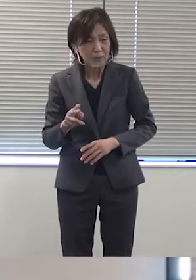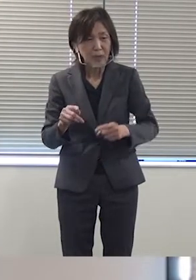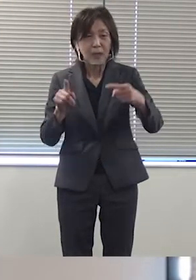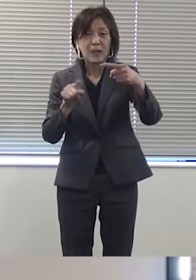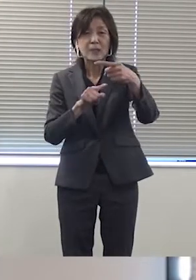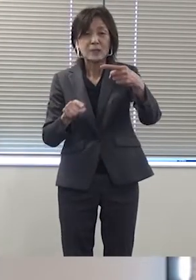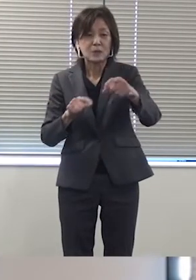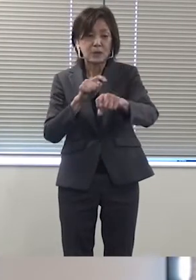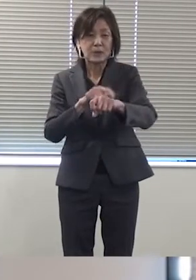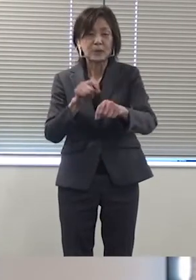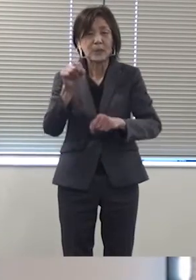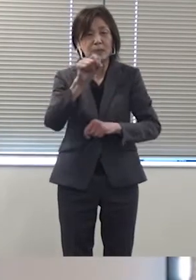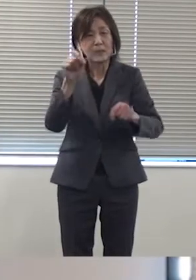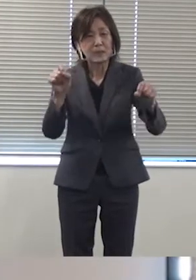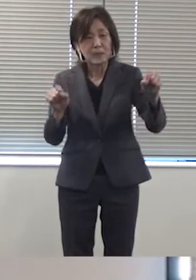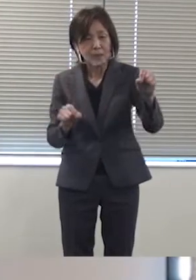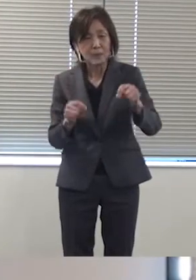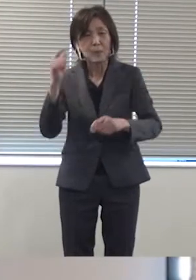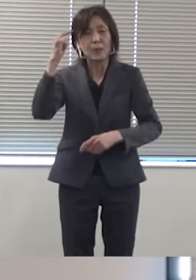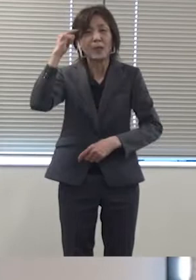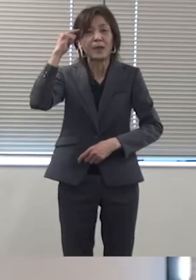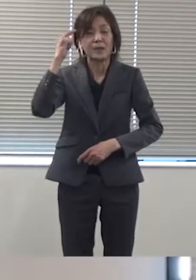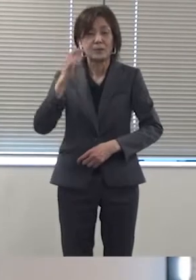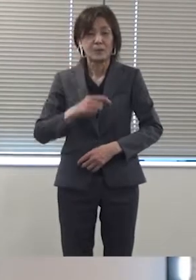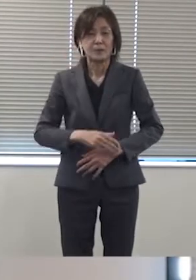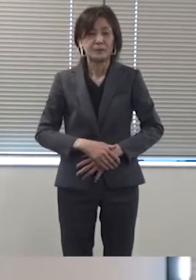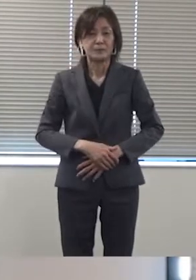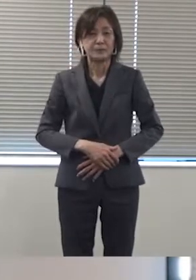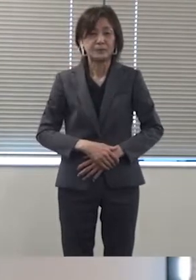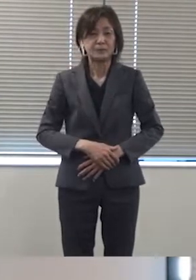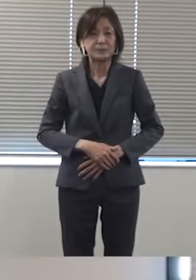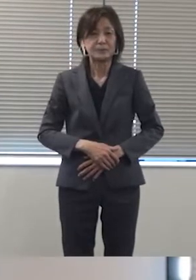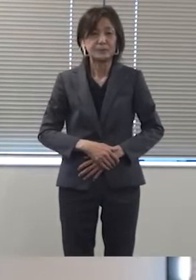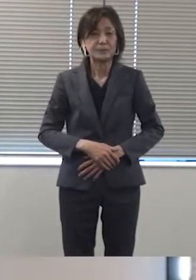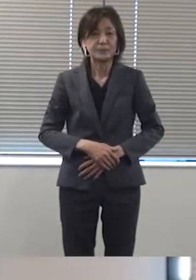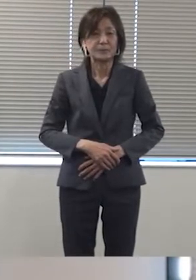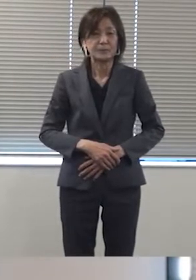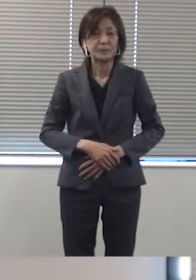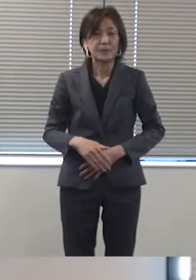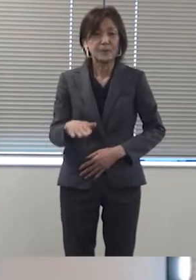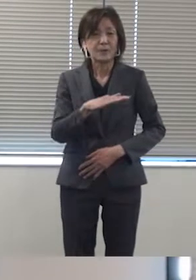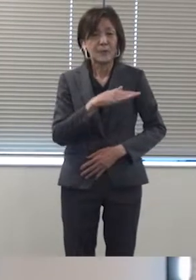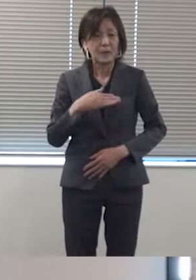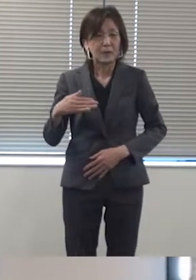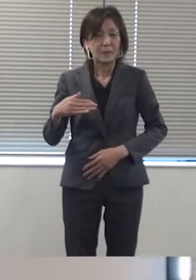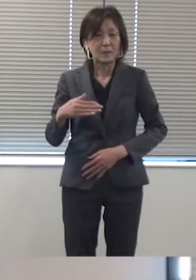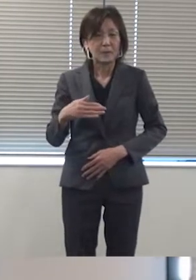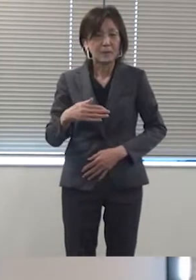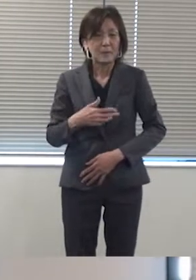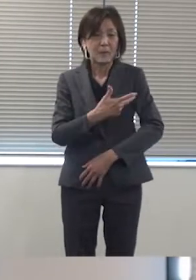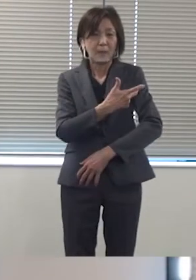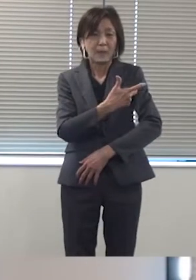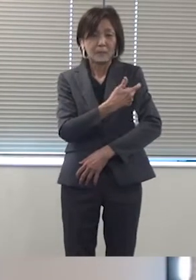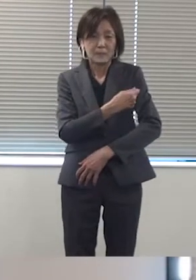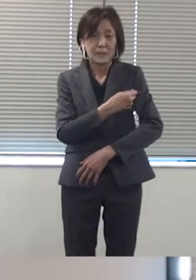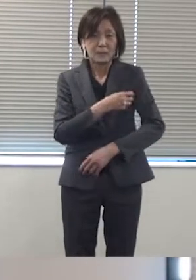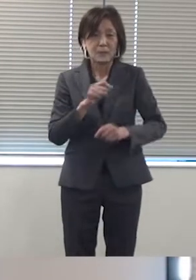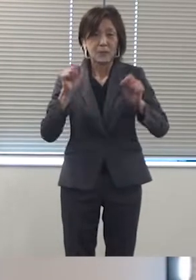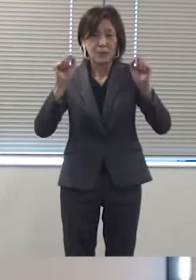うだというふうに考えております。まあ、我々は十分啓発をしていきたいと考えております